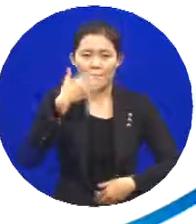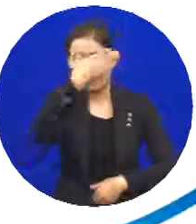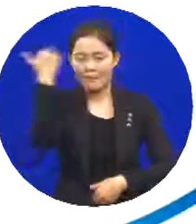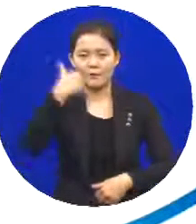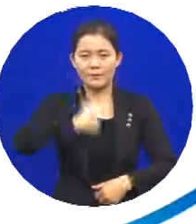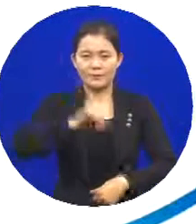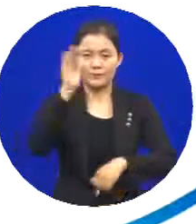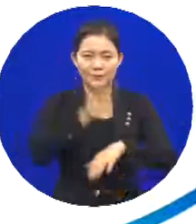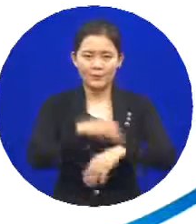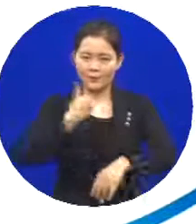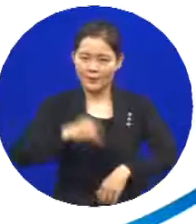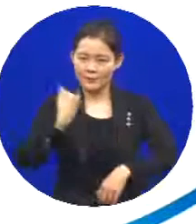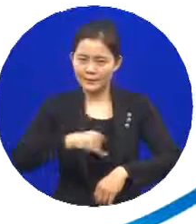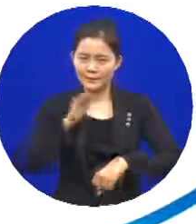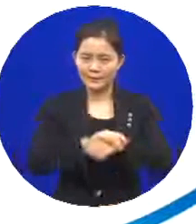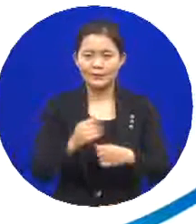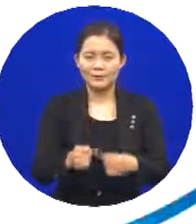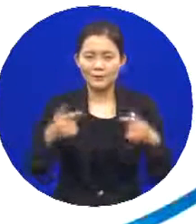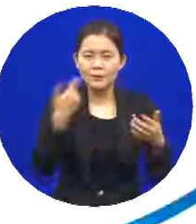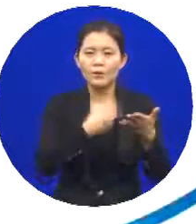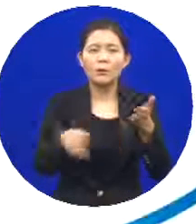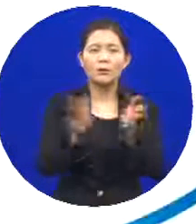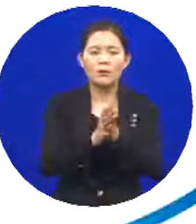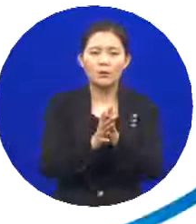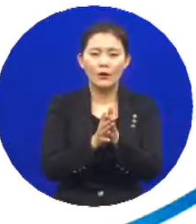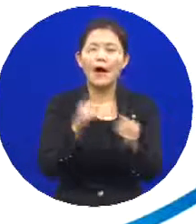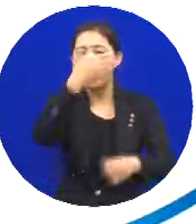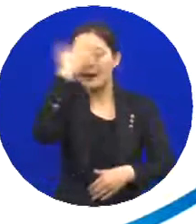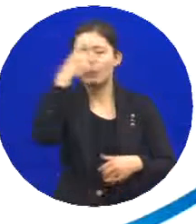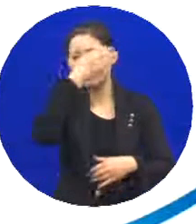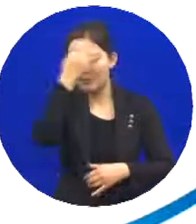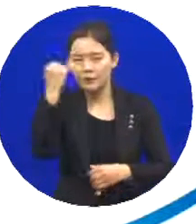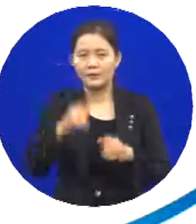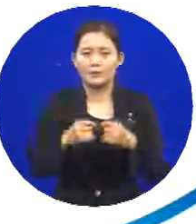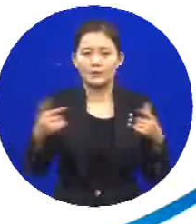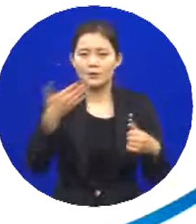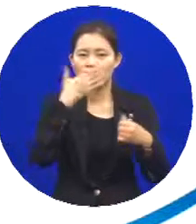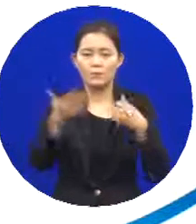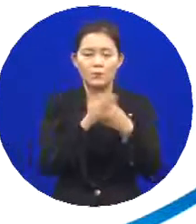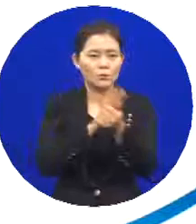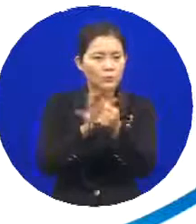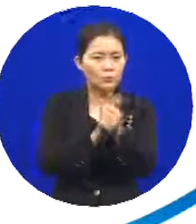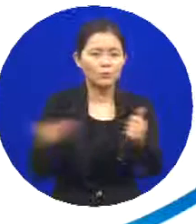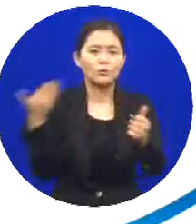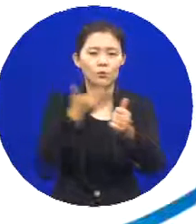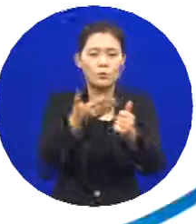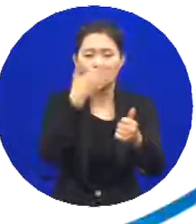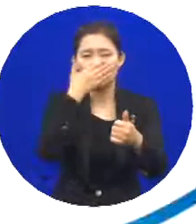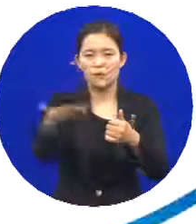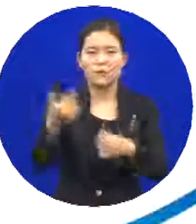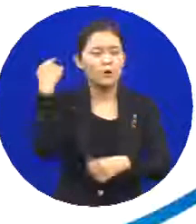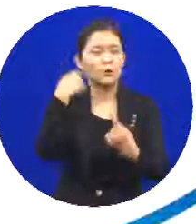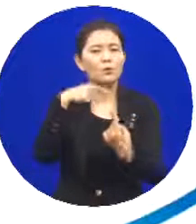돌봄 교실을 운영합니다. 맞벌이 부부 증가로 손주 육아를 맡는 조부모들이 늘고 있는 요즘 손주 돌보기에 도움을 드리기